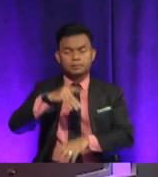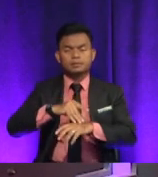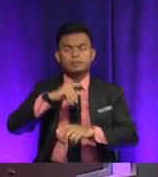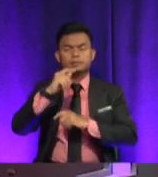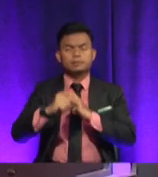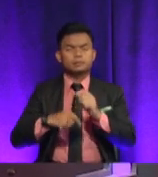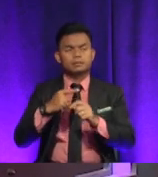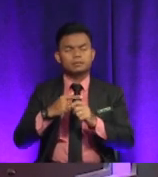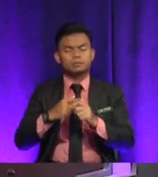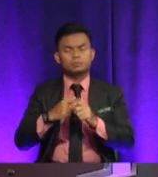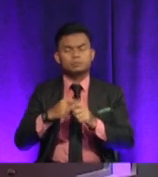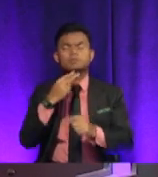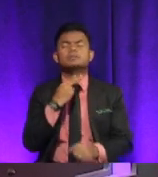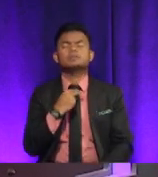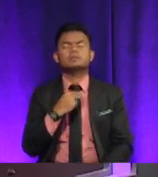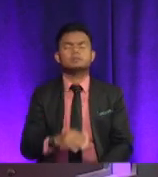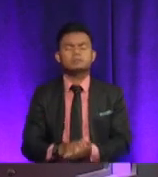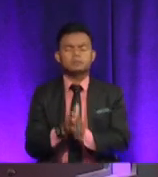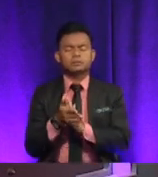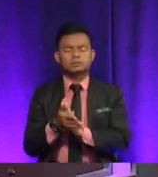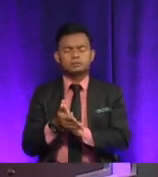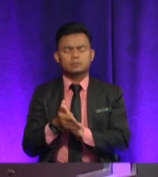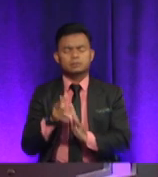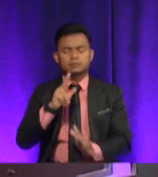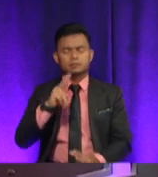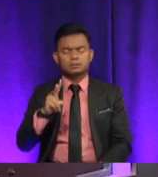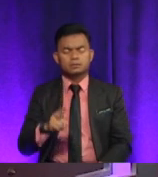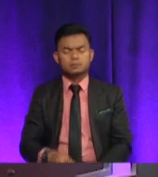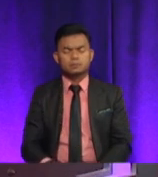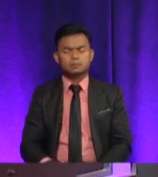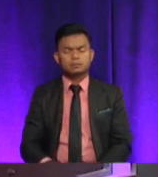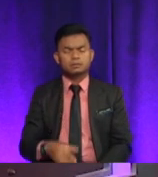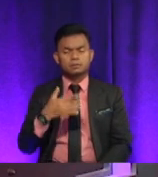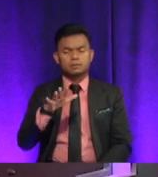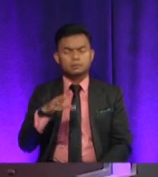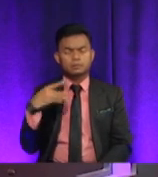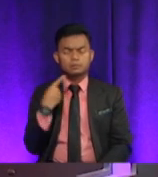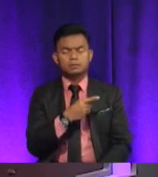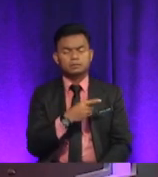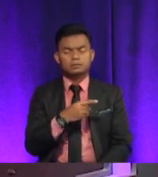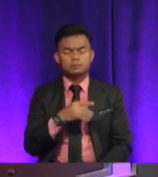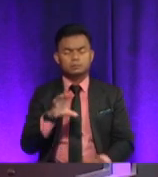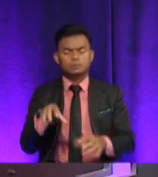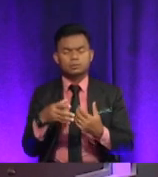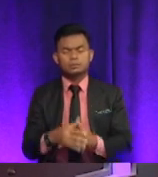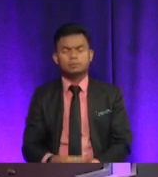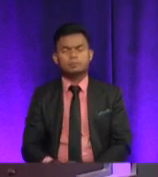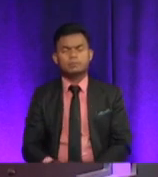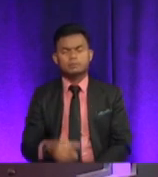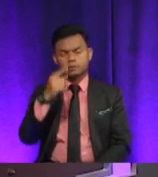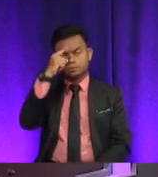ketaatan menteri tadi maka menteri tadi ketiga ketiga menteri tadi Berjalanlah Oke untuk apa untuk mencari Oke